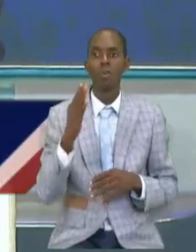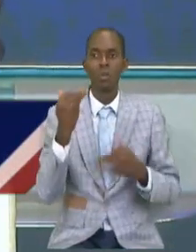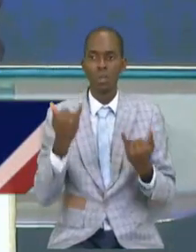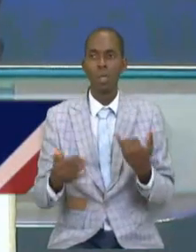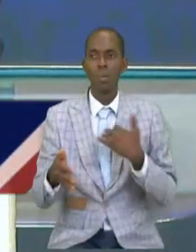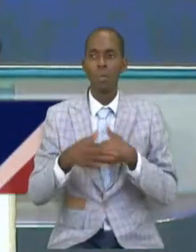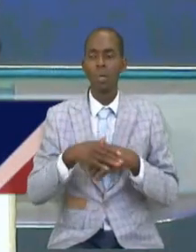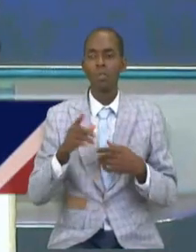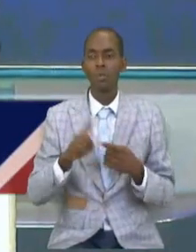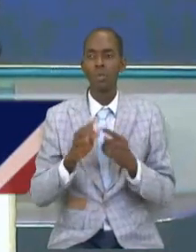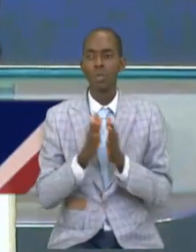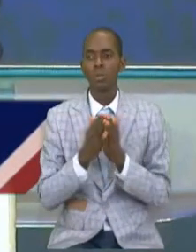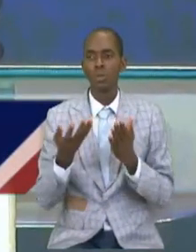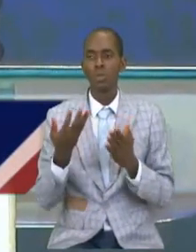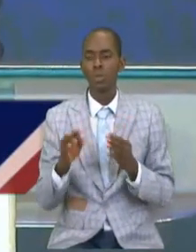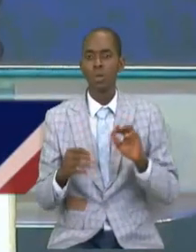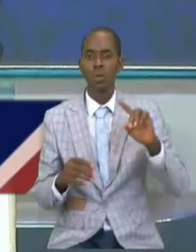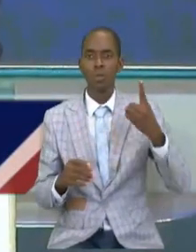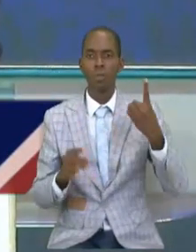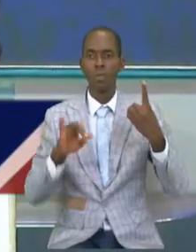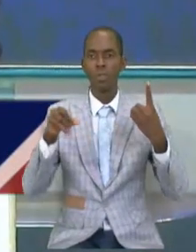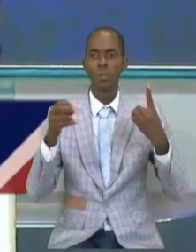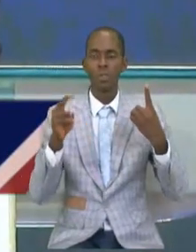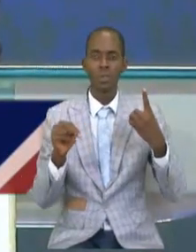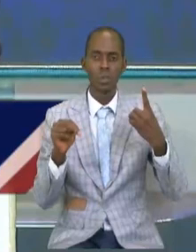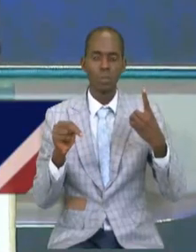Dieu. Nous retournons à